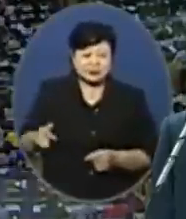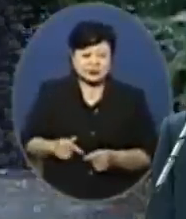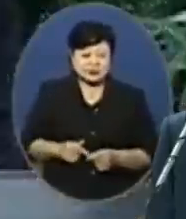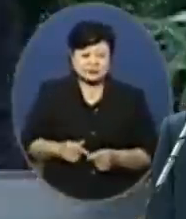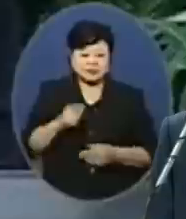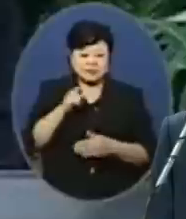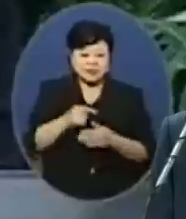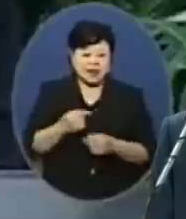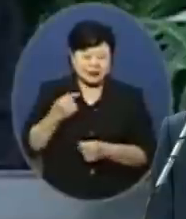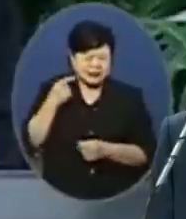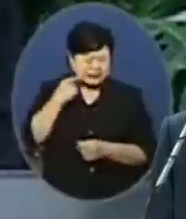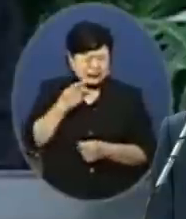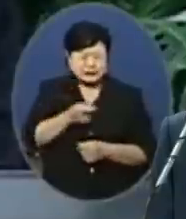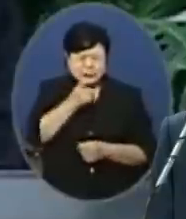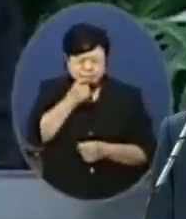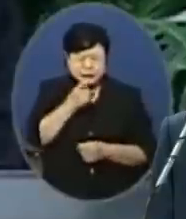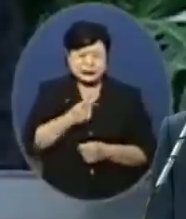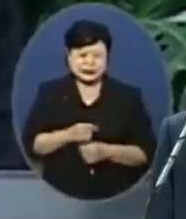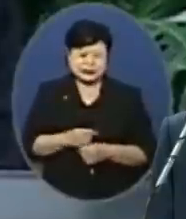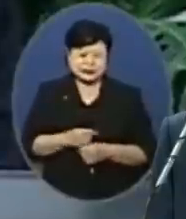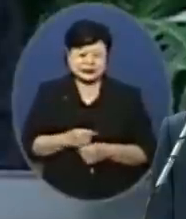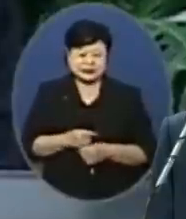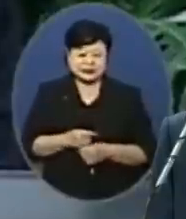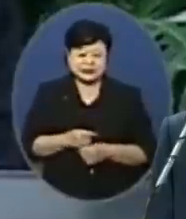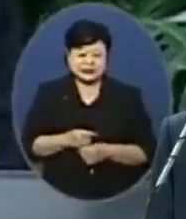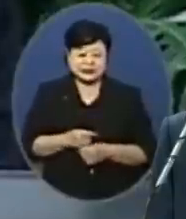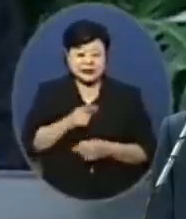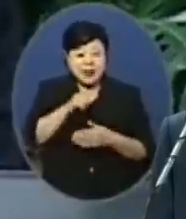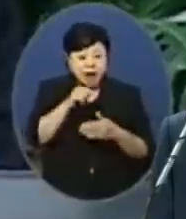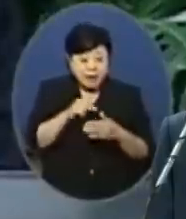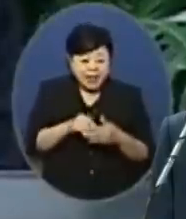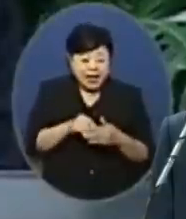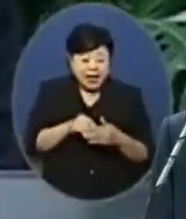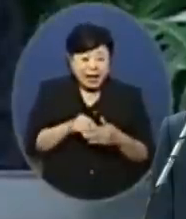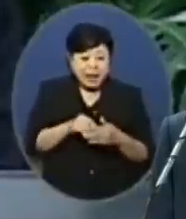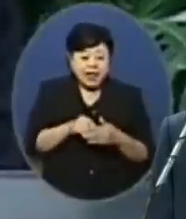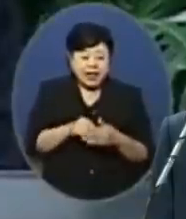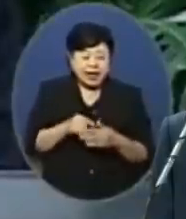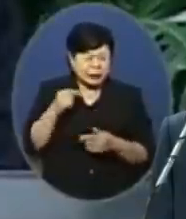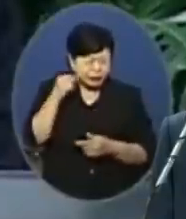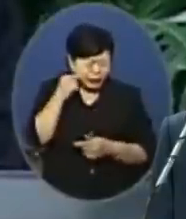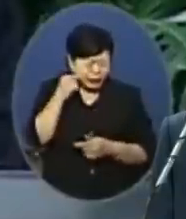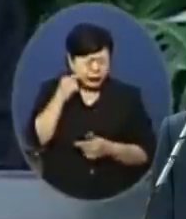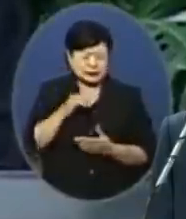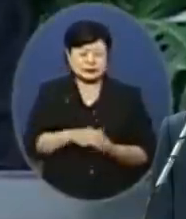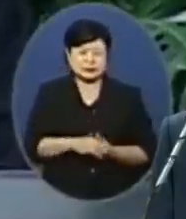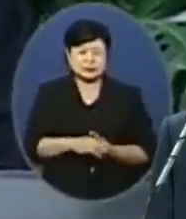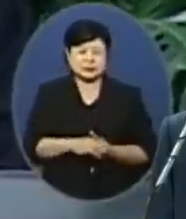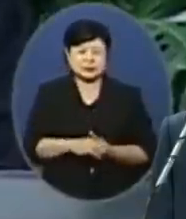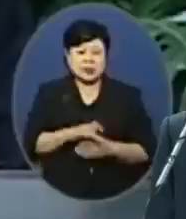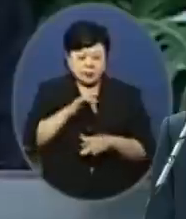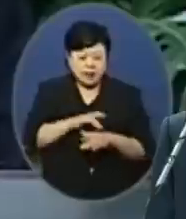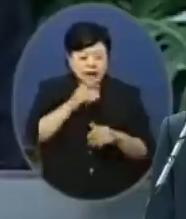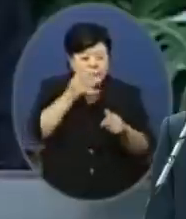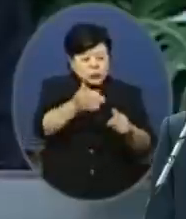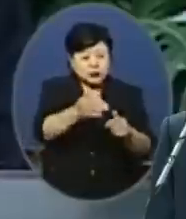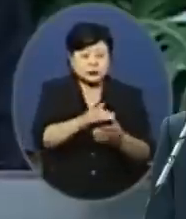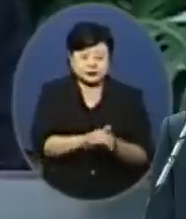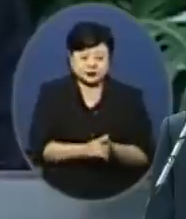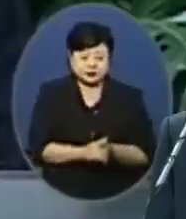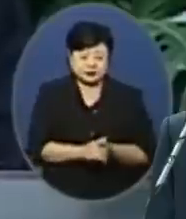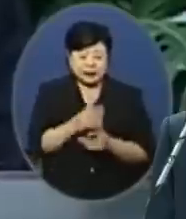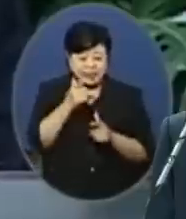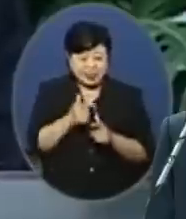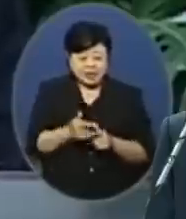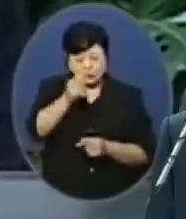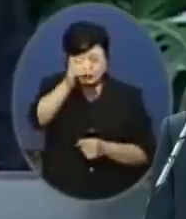살면 마음에 쓰디쓸 때가 많지 않습니까? 마음의 뚜껑물은 마귀가 갖다 주는 것으로서